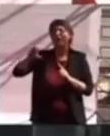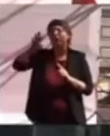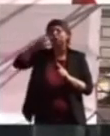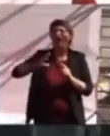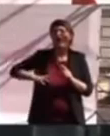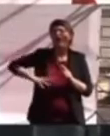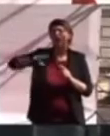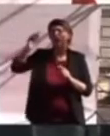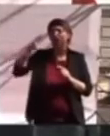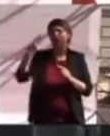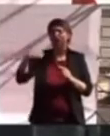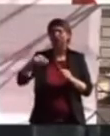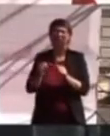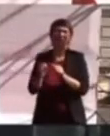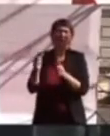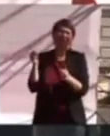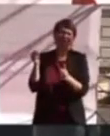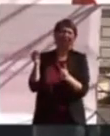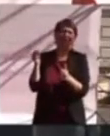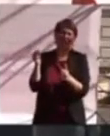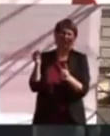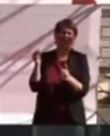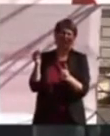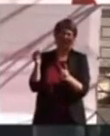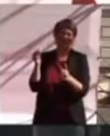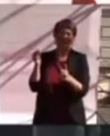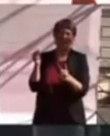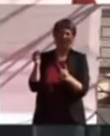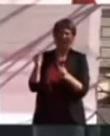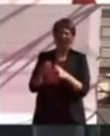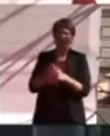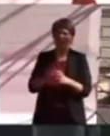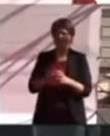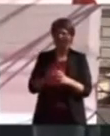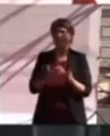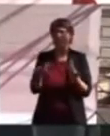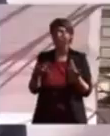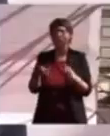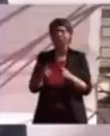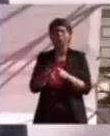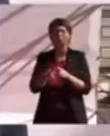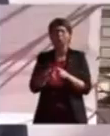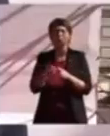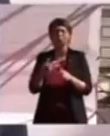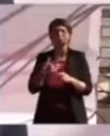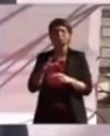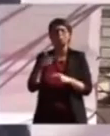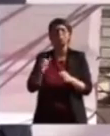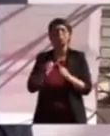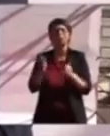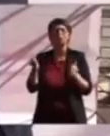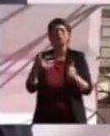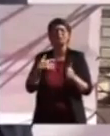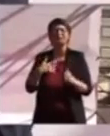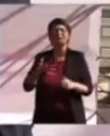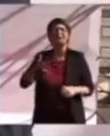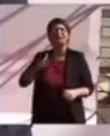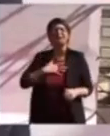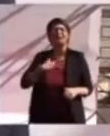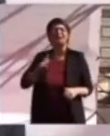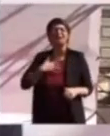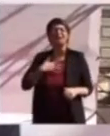di differenza rispetto la base al precedente come un altro elemento di differenza riguarda l'età delle persone contagiate